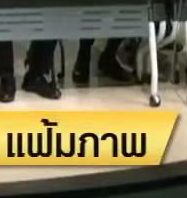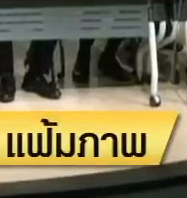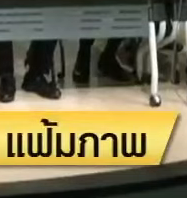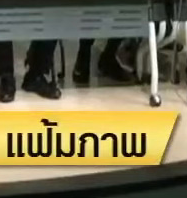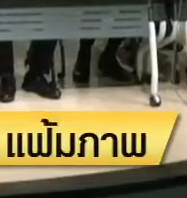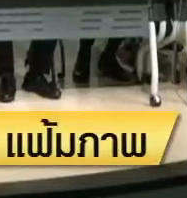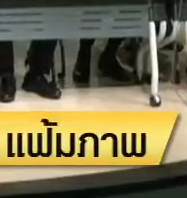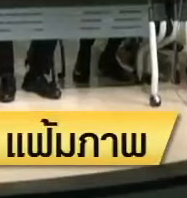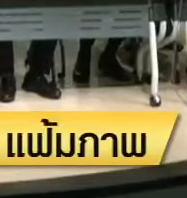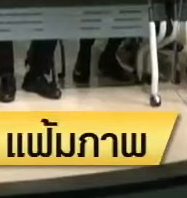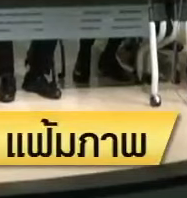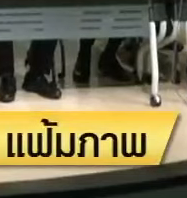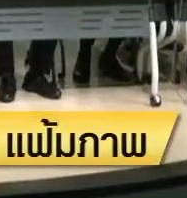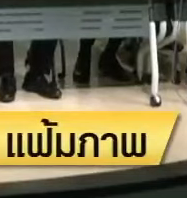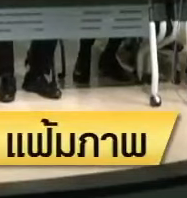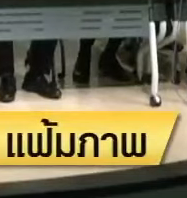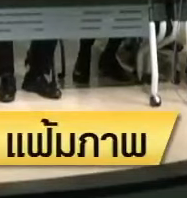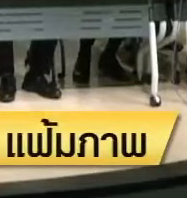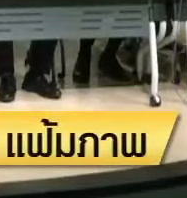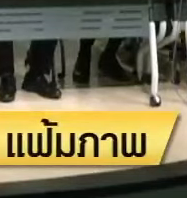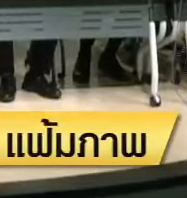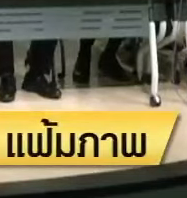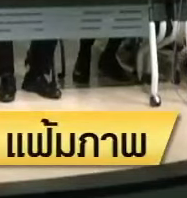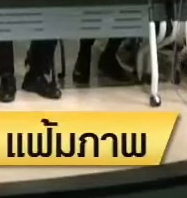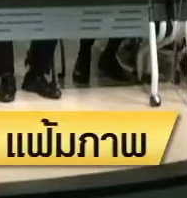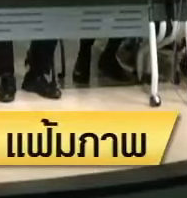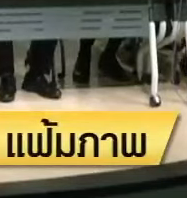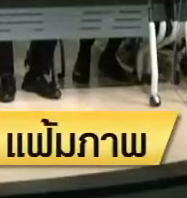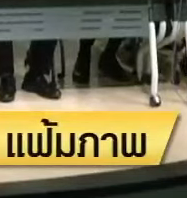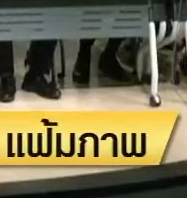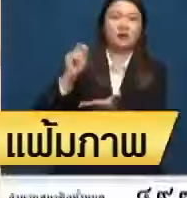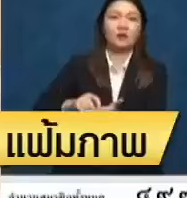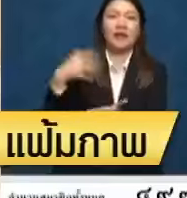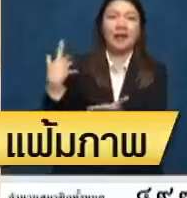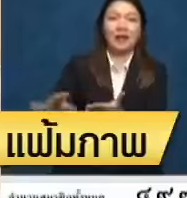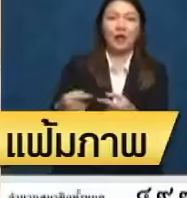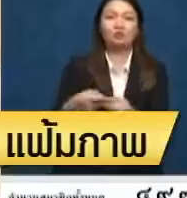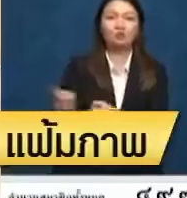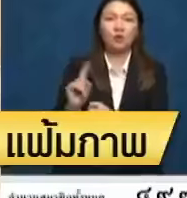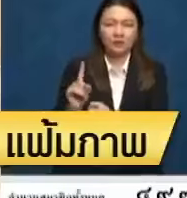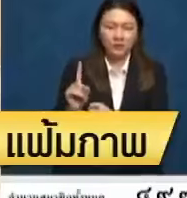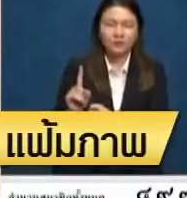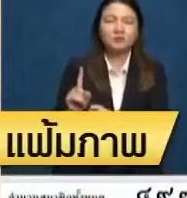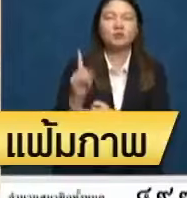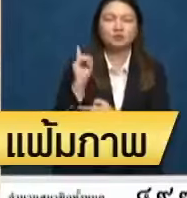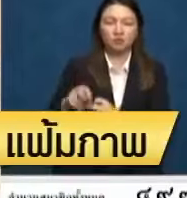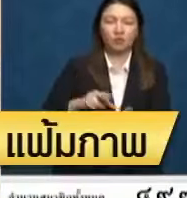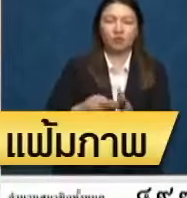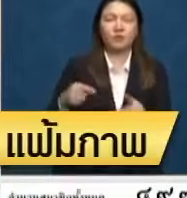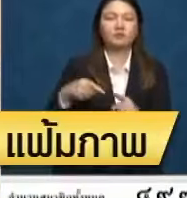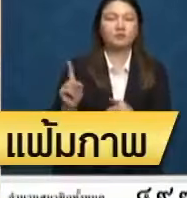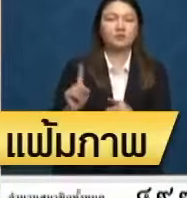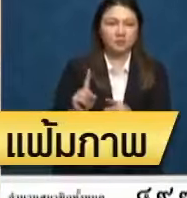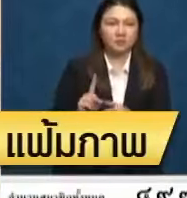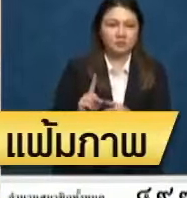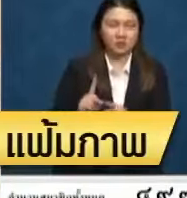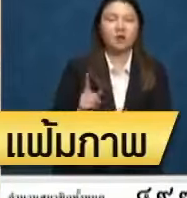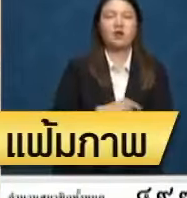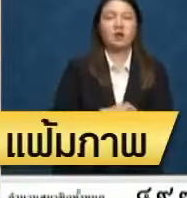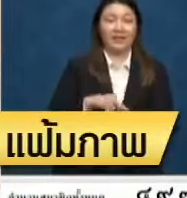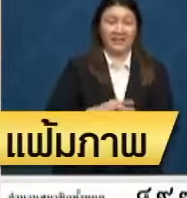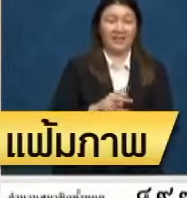นไอ้แสนสองหมื่นล้านแรกเนี่ยมีพอใช้อยู่แล้วไงต้องคิดว่าจะเอาไปทำอะไร ใช่ ถ้าจะกระตุ้นเศรษฐกิจผ่านการแจกเงินให้คนยากจ